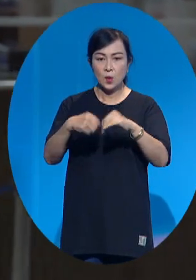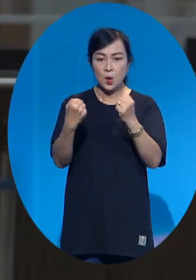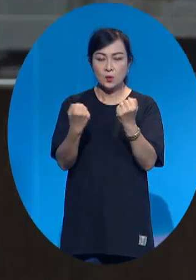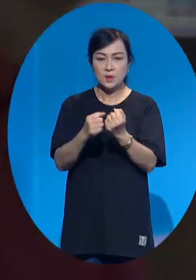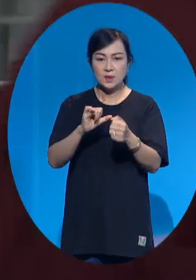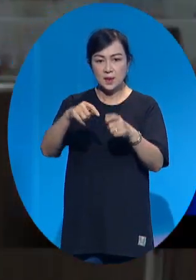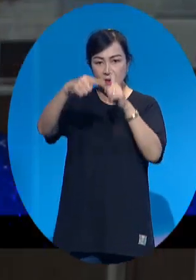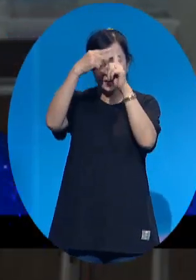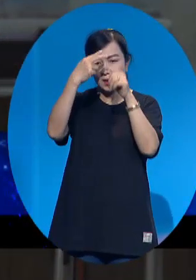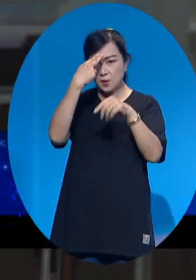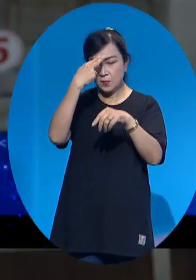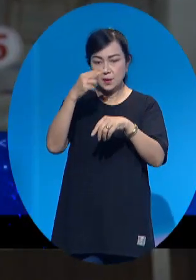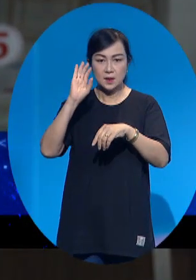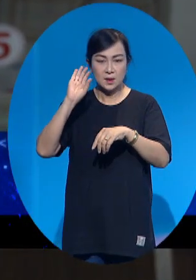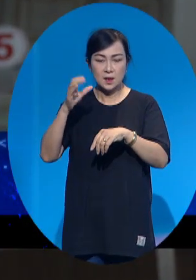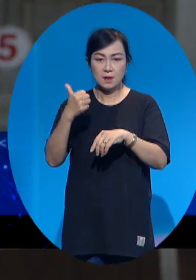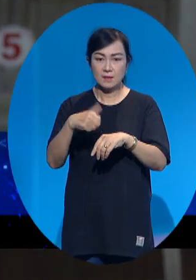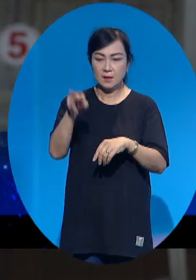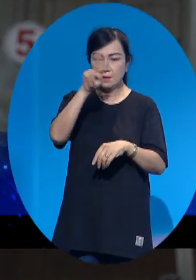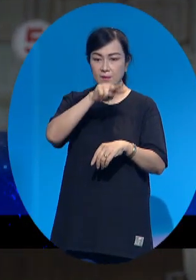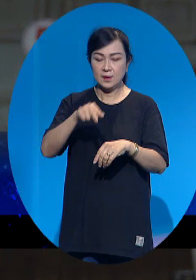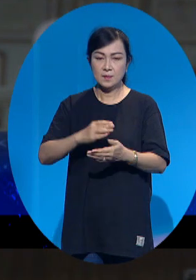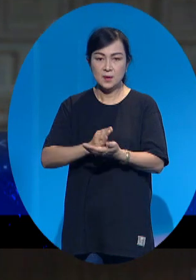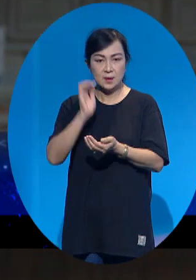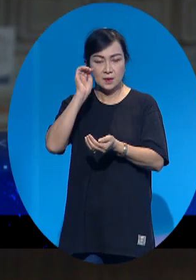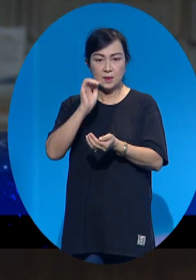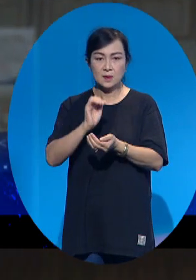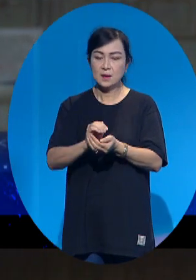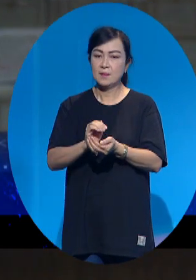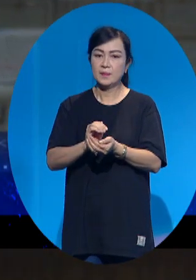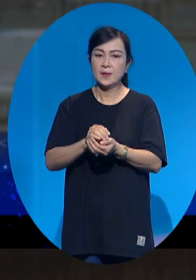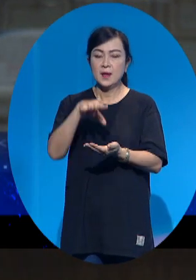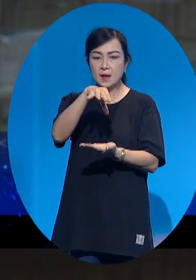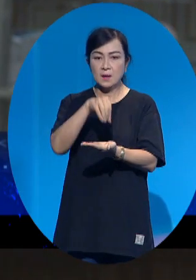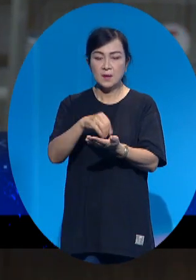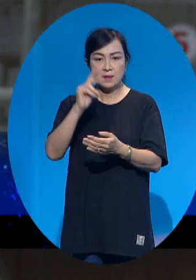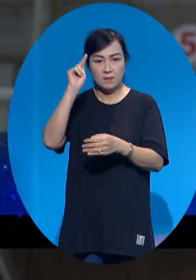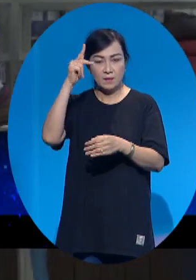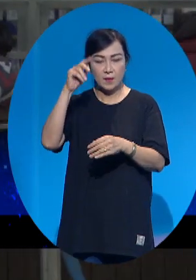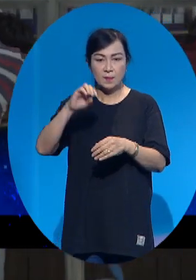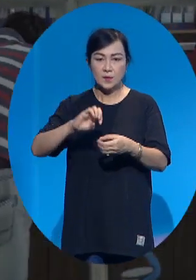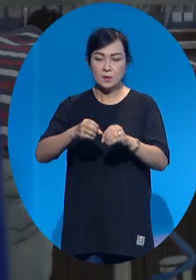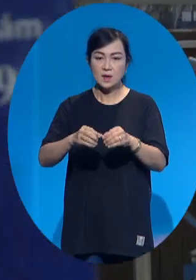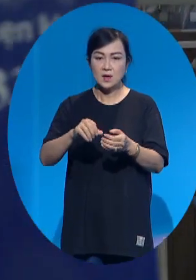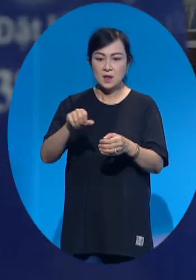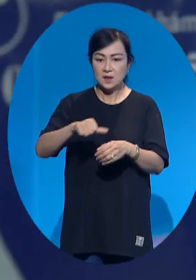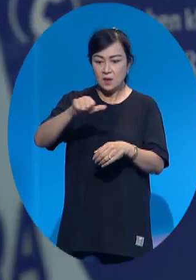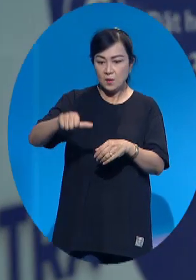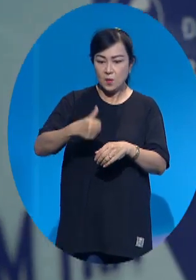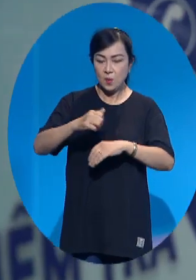và chuyên gia uy tín trên thế giới cũng như tại Việt Nam, chia sẻ kinh nghiệm lâm sàng, cập nhật các phương pháp điều trị tiến bộ, hiệu quả.